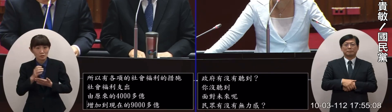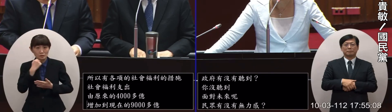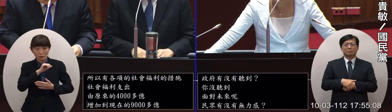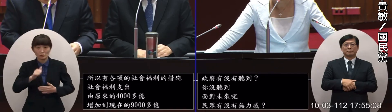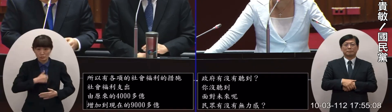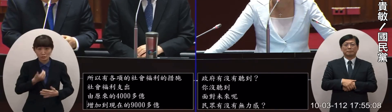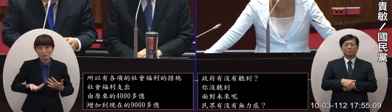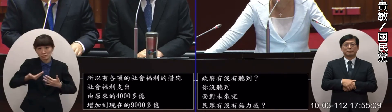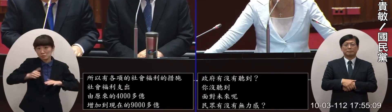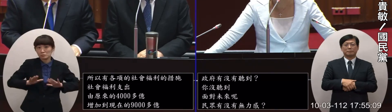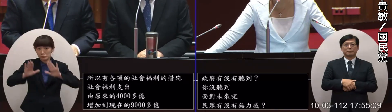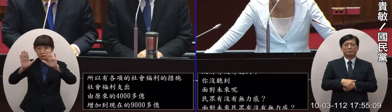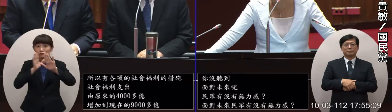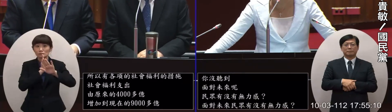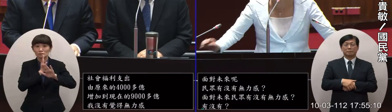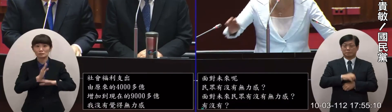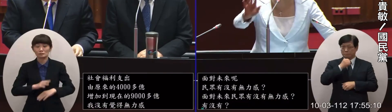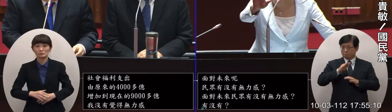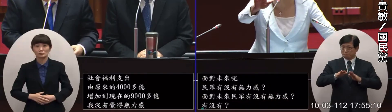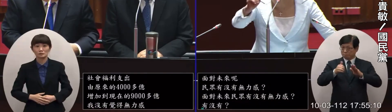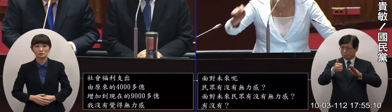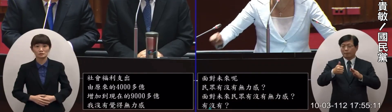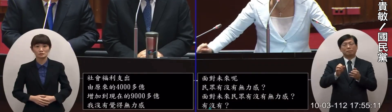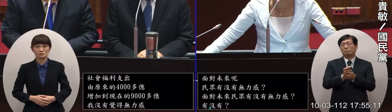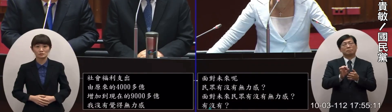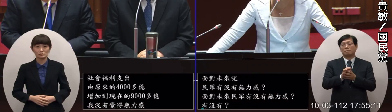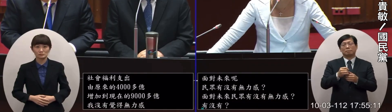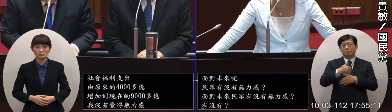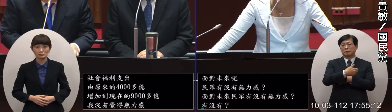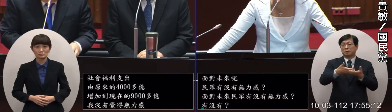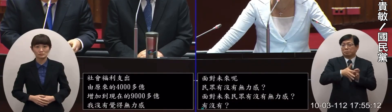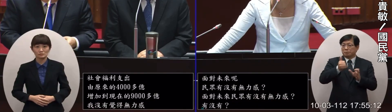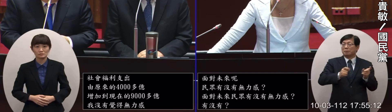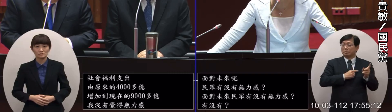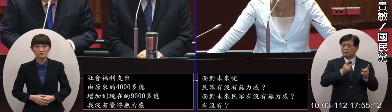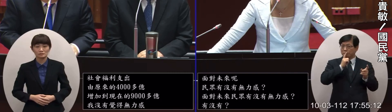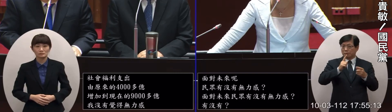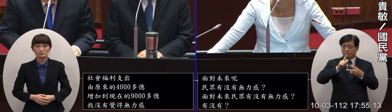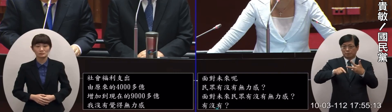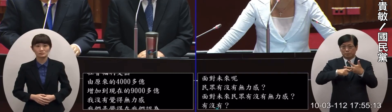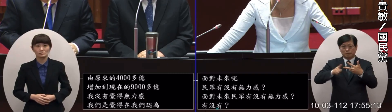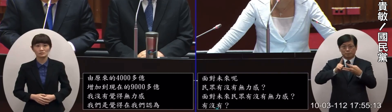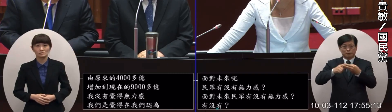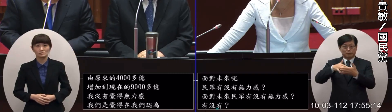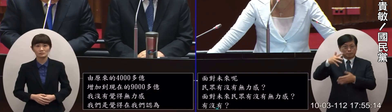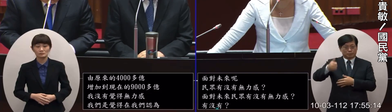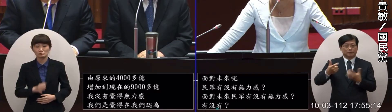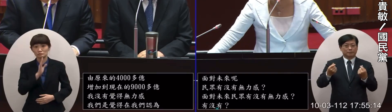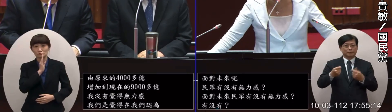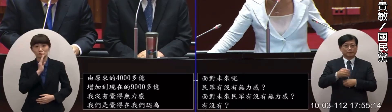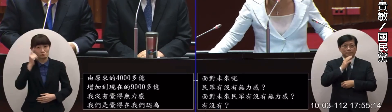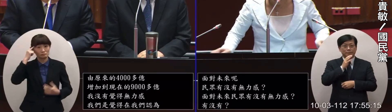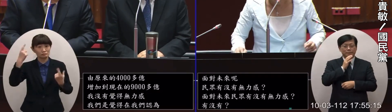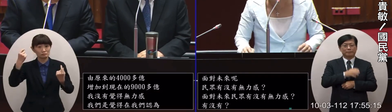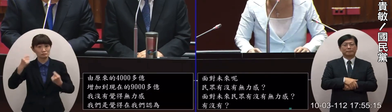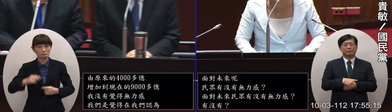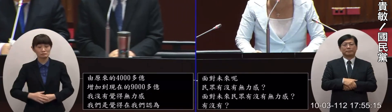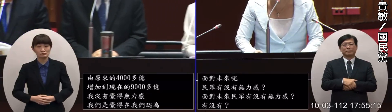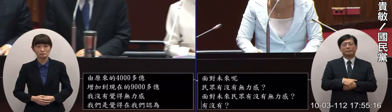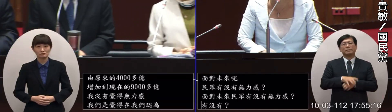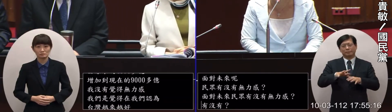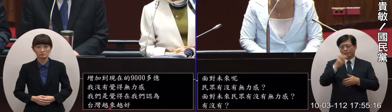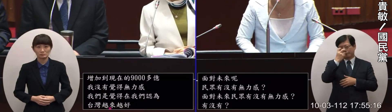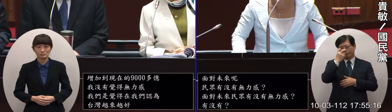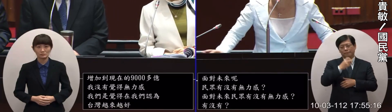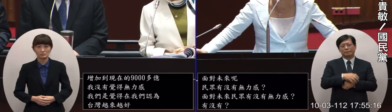越好。 哦，觉得台湾越来越好，没关系。庄部长，你的答案是不是跟朱主计长一样？ 是的， 是一样。好，我们来